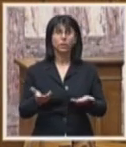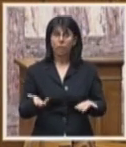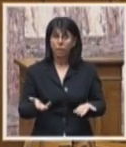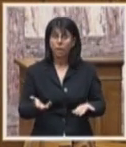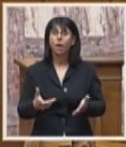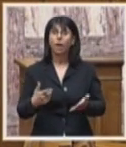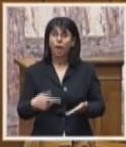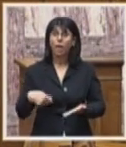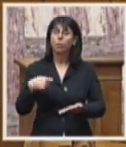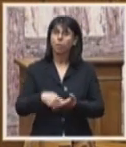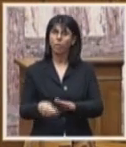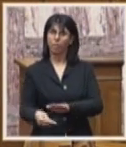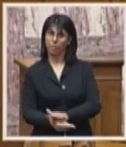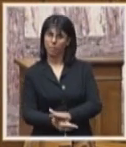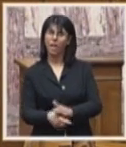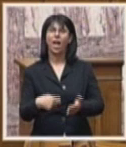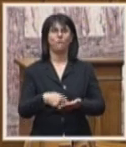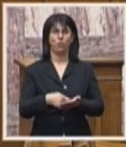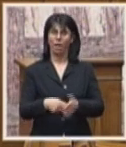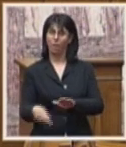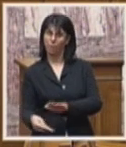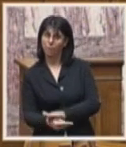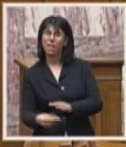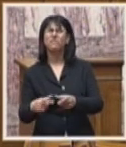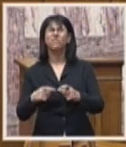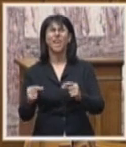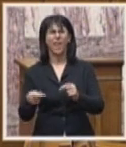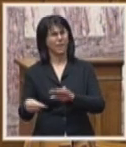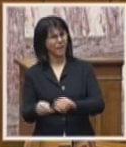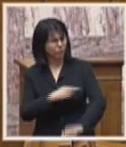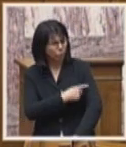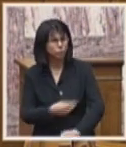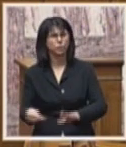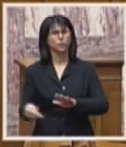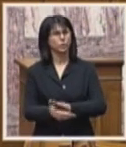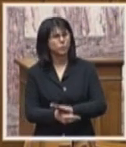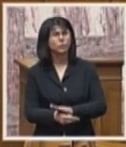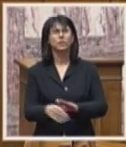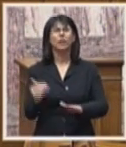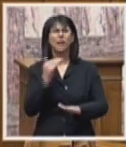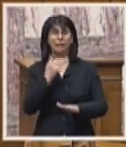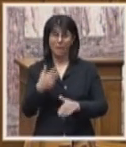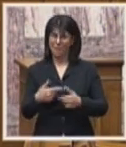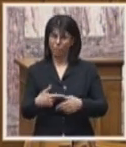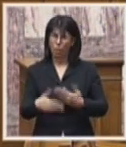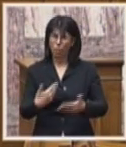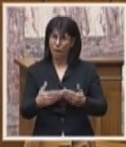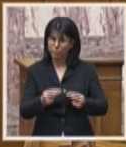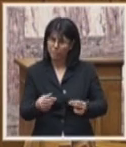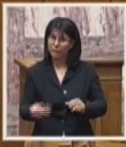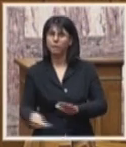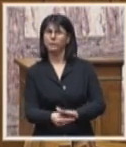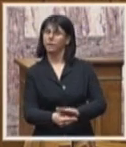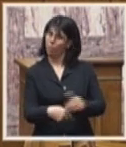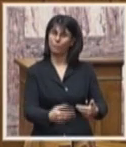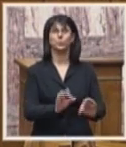πληρώστε όμως κάτω από το τραπέζι την εφορία, πληρώστε το φακελάκι, πληρώστε το γρηγορόσημο, βγάλετε τα λεφτά